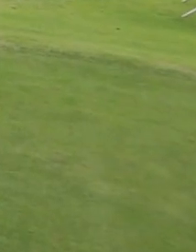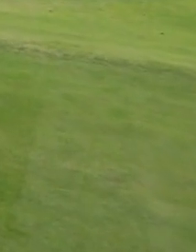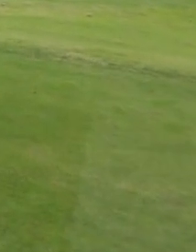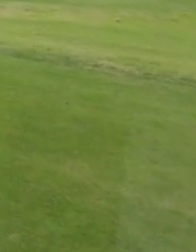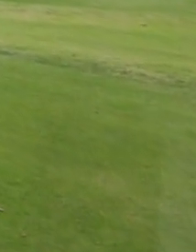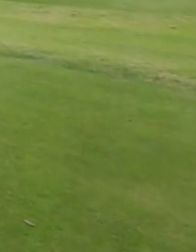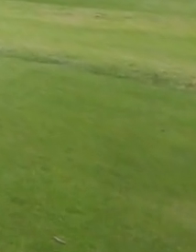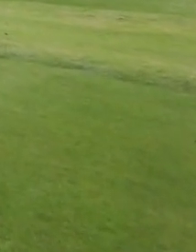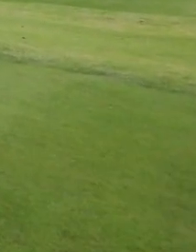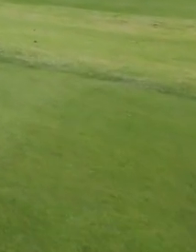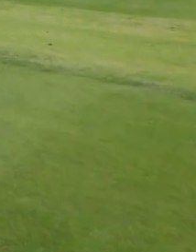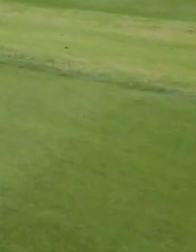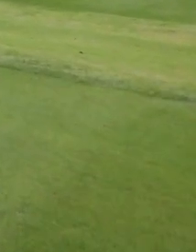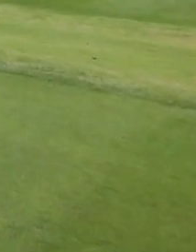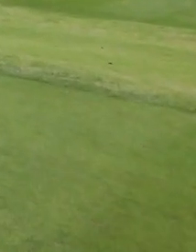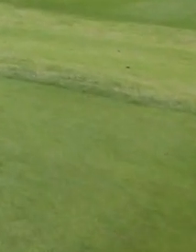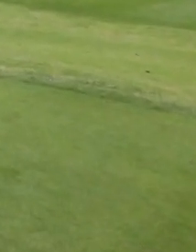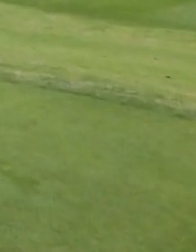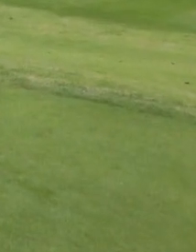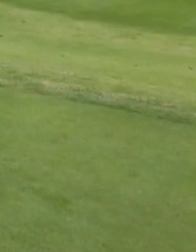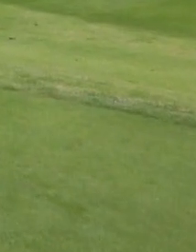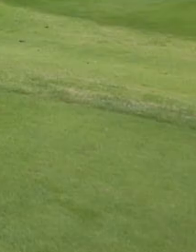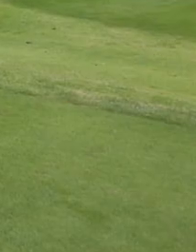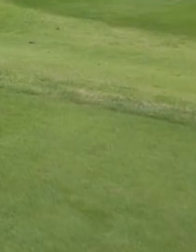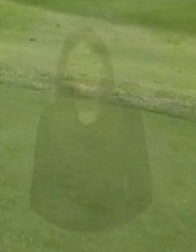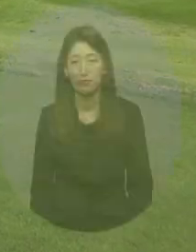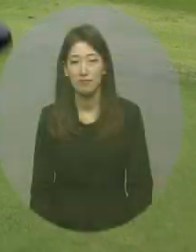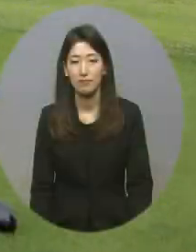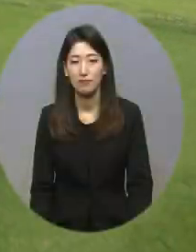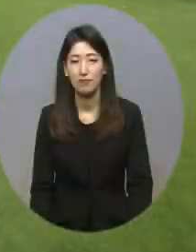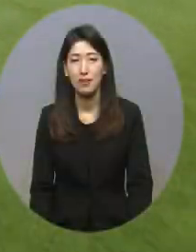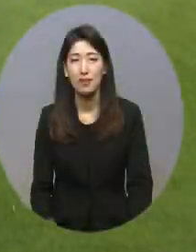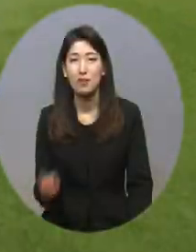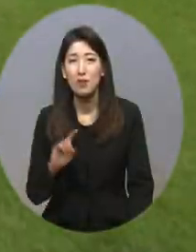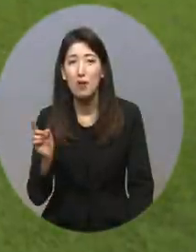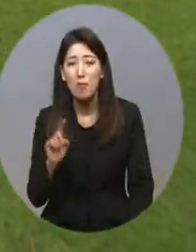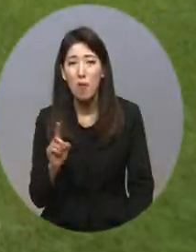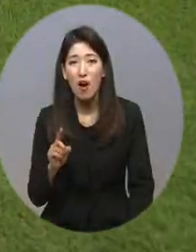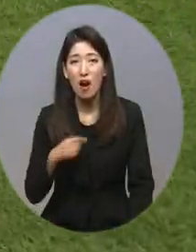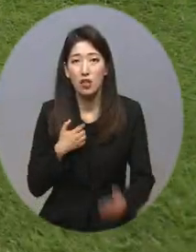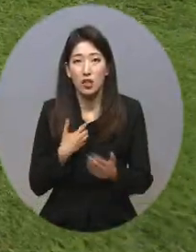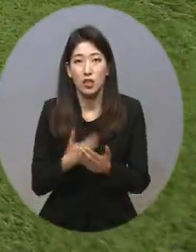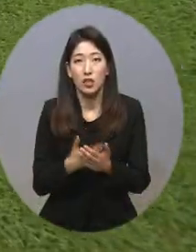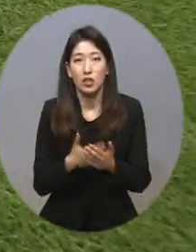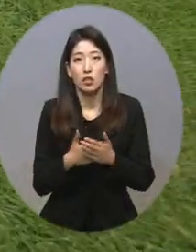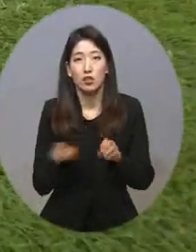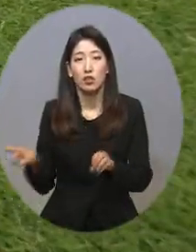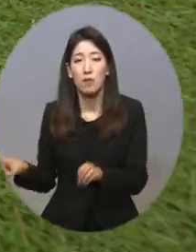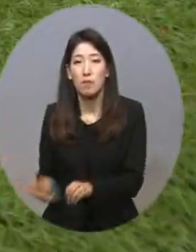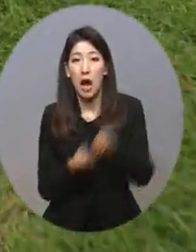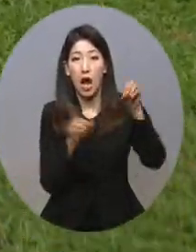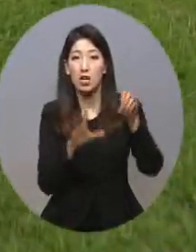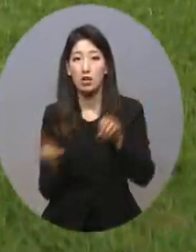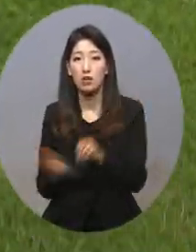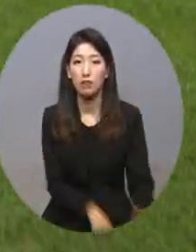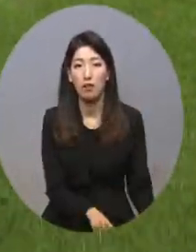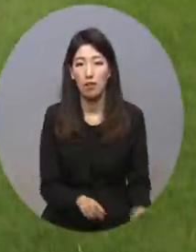이게 정확한 그런 게 아니에요. 이게 긴장된다고. 아니